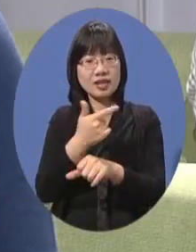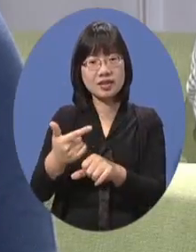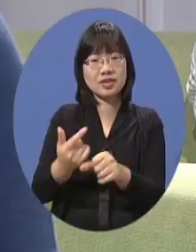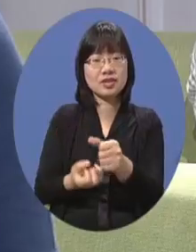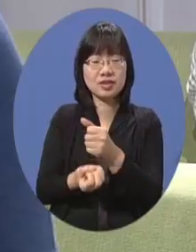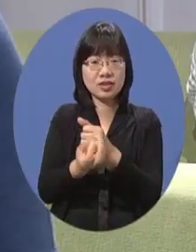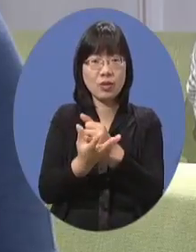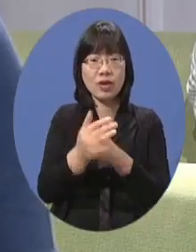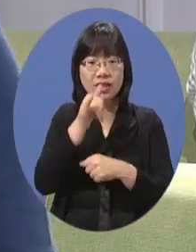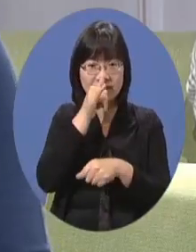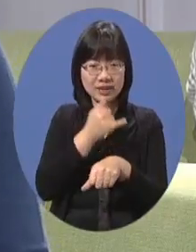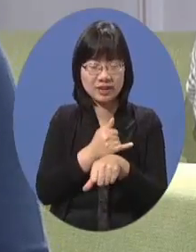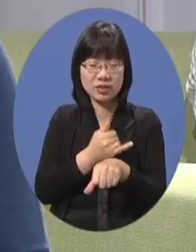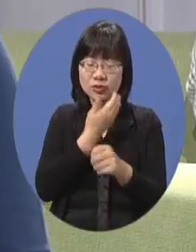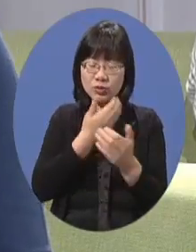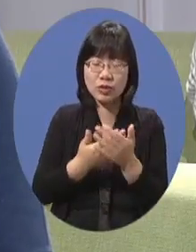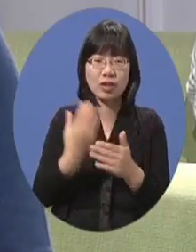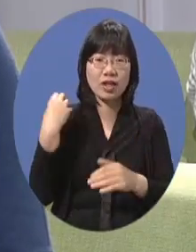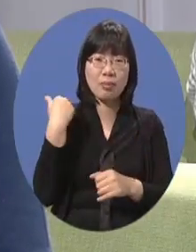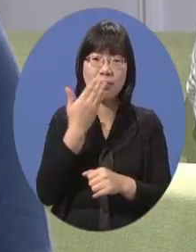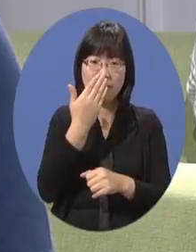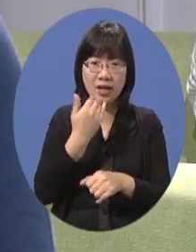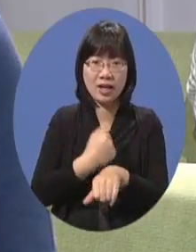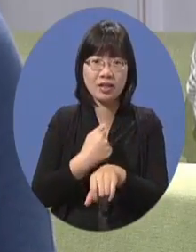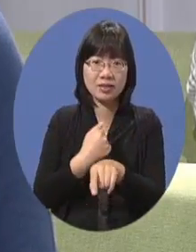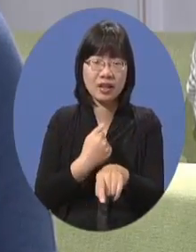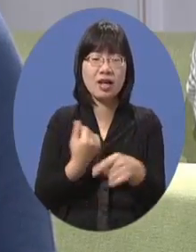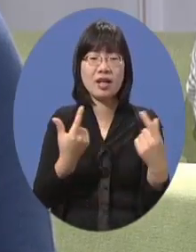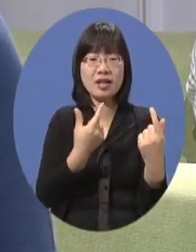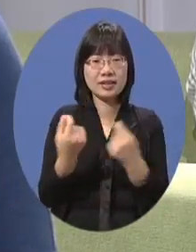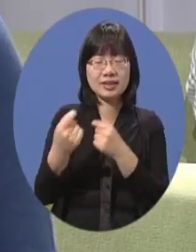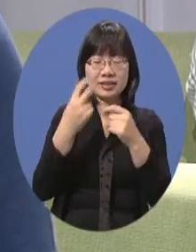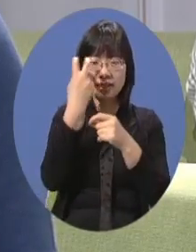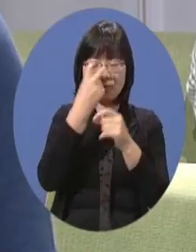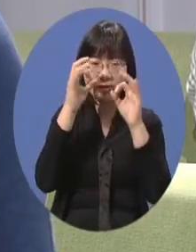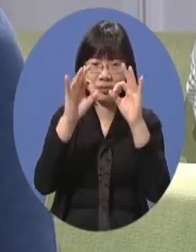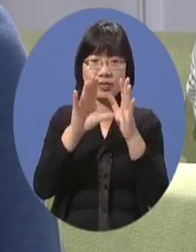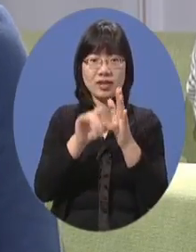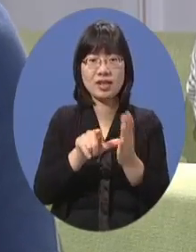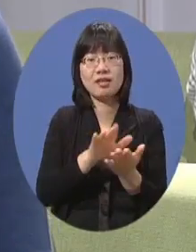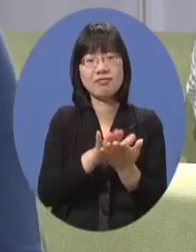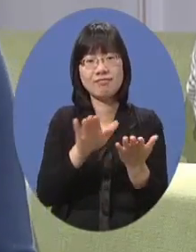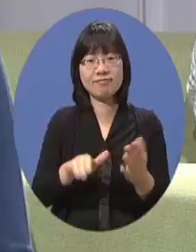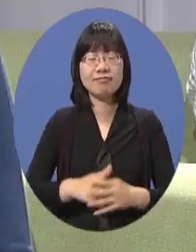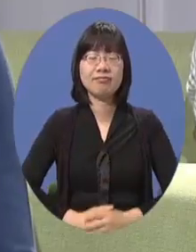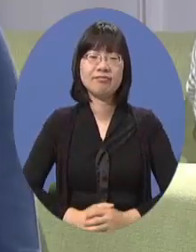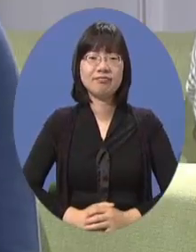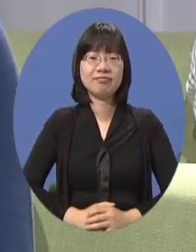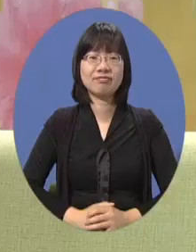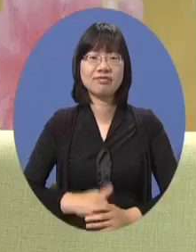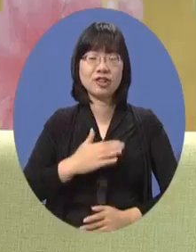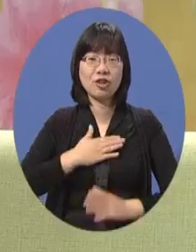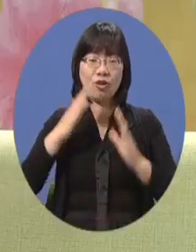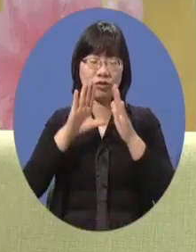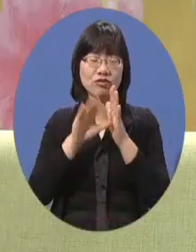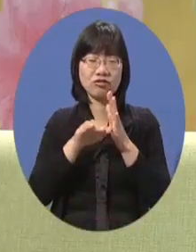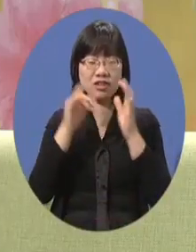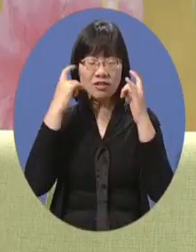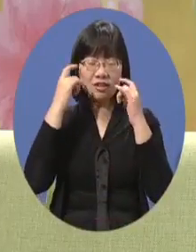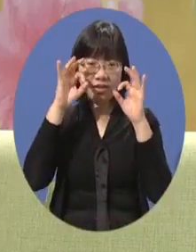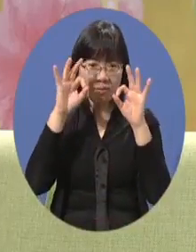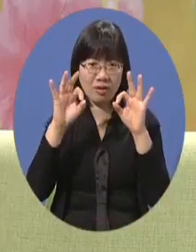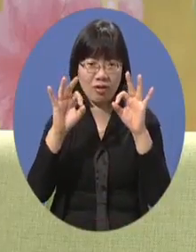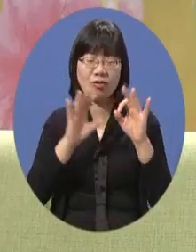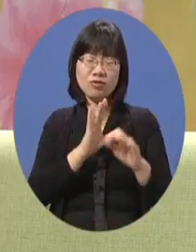영향을 미치는지, 얼마나 중요한 역할을 하는지에 대해서 함께 살펴보는 시간 갖도록 하겠습니다. 네. 네. 저 어렸을 때